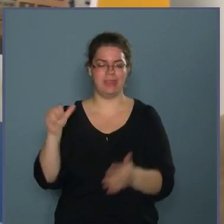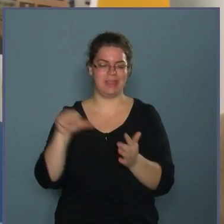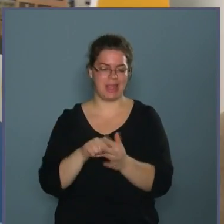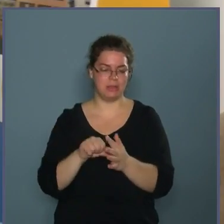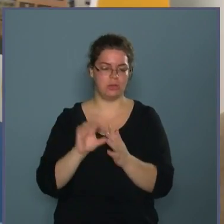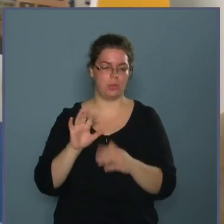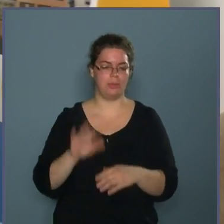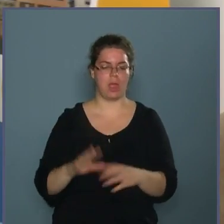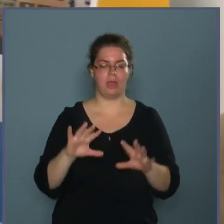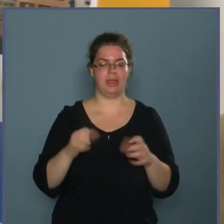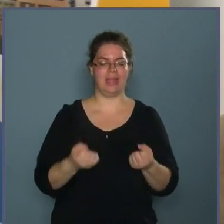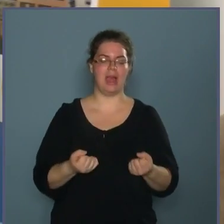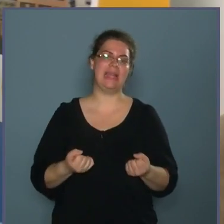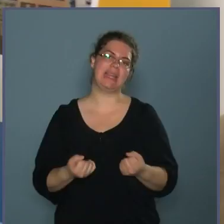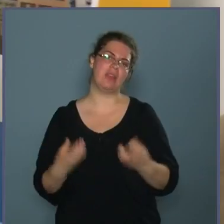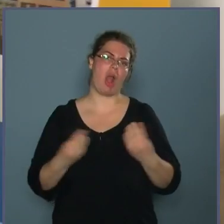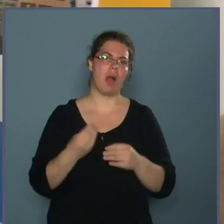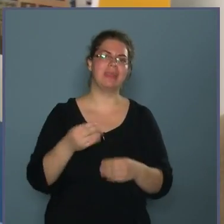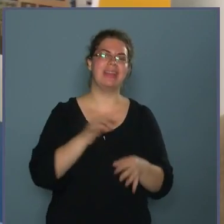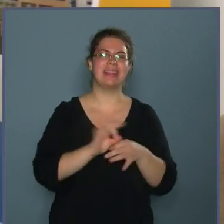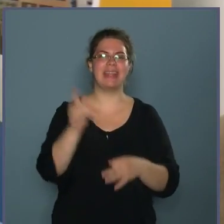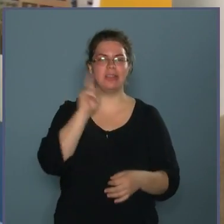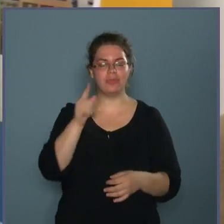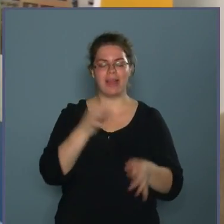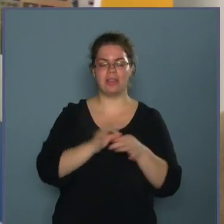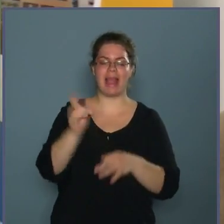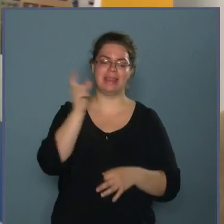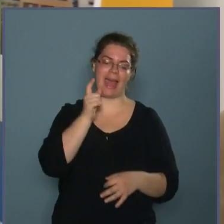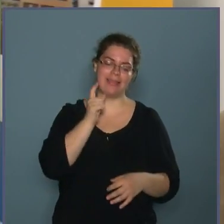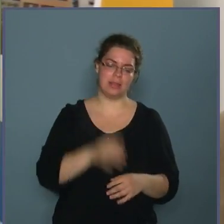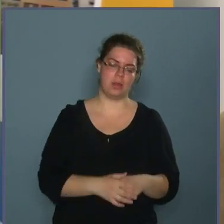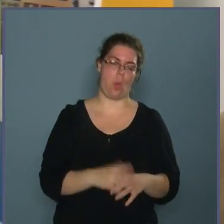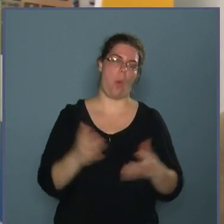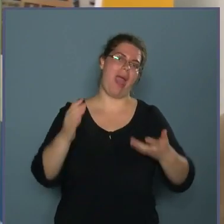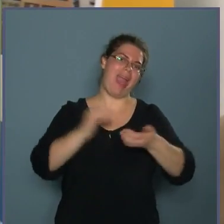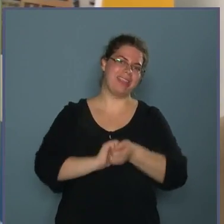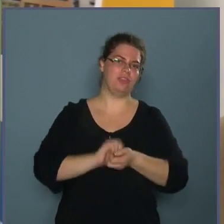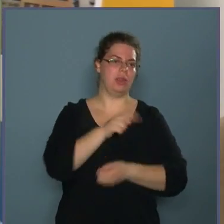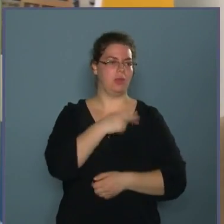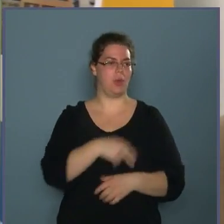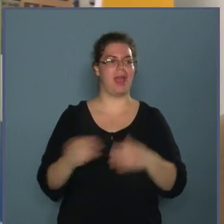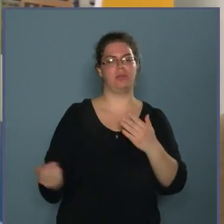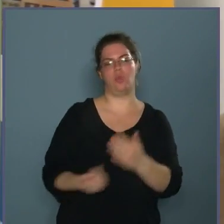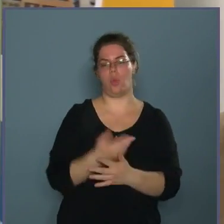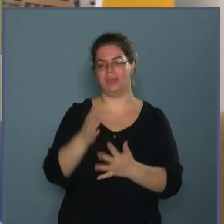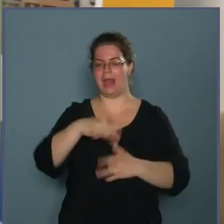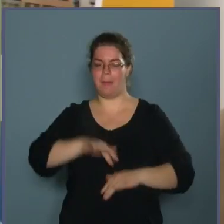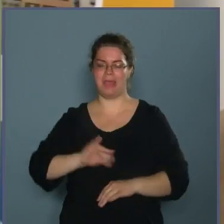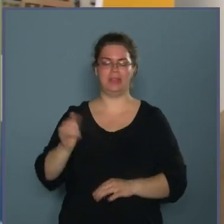centrumnak a kialakítását is, amely a Szent István és Szent László Egyesített Kórház új telephelyét és